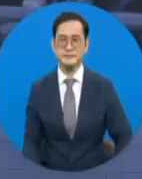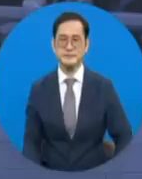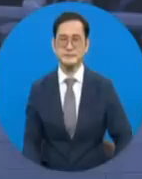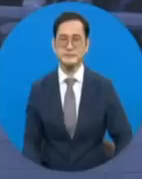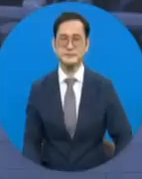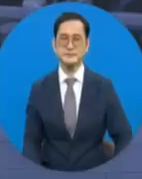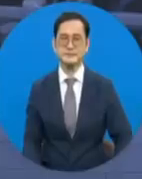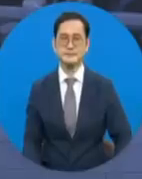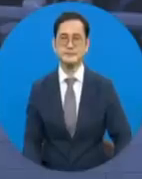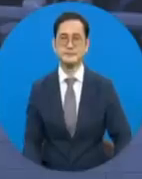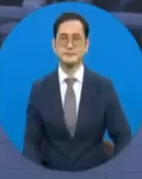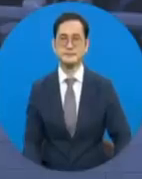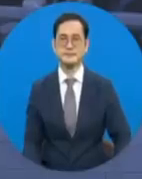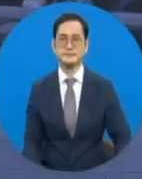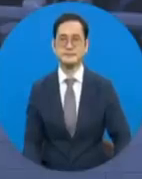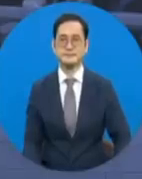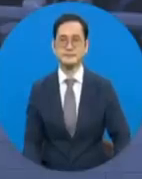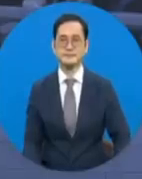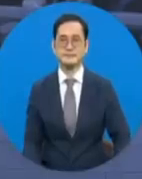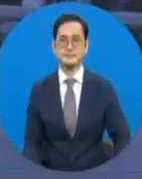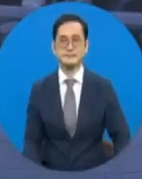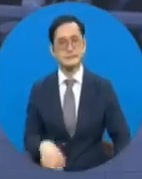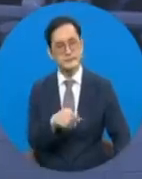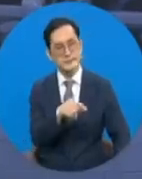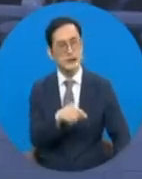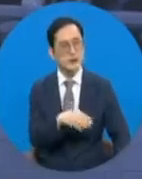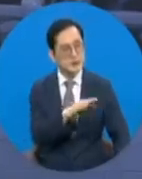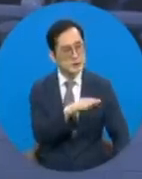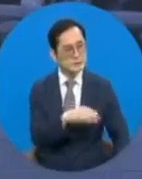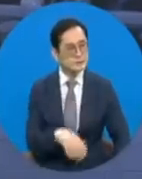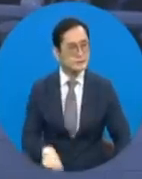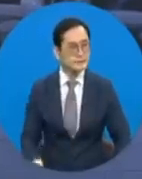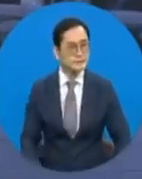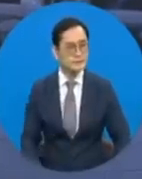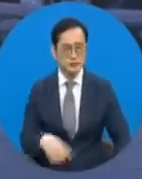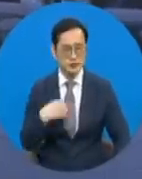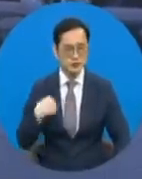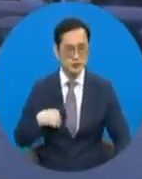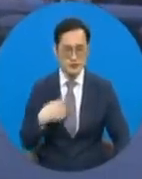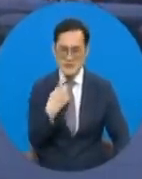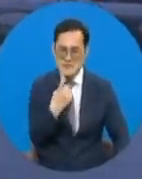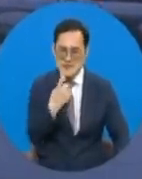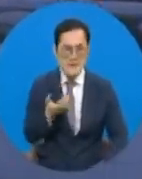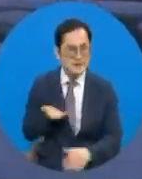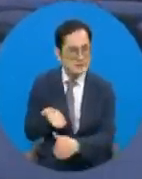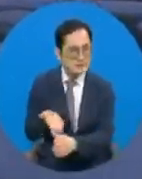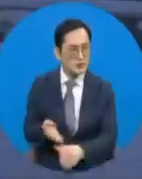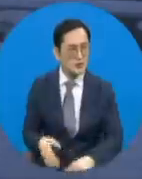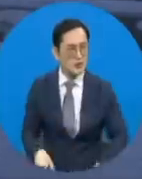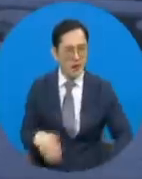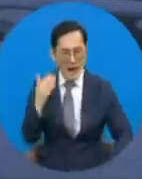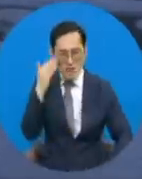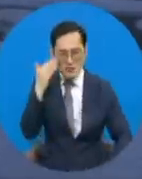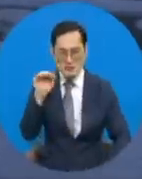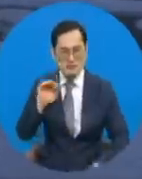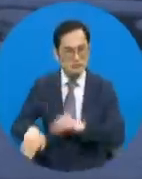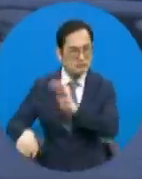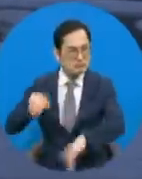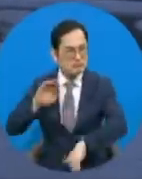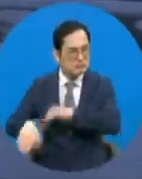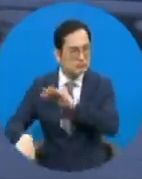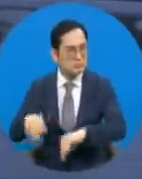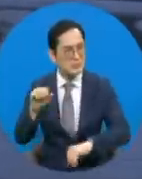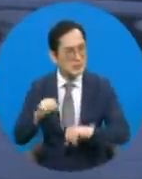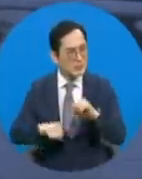보면 중국의 어떤 전랑 외교라고 할까요? 이건 늑대 외교 이런 성향들, 감나라 배나라 하는 타국에 대해서 감나라 배나라 하는